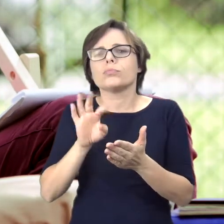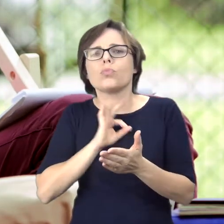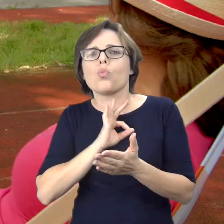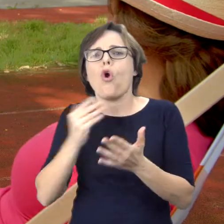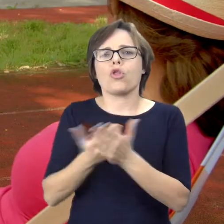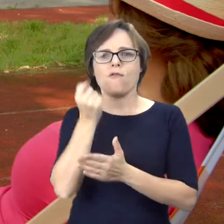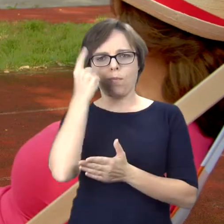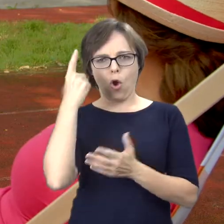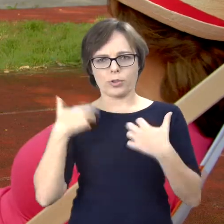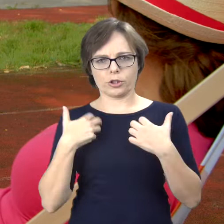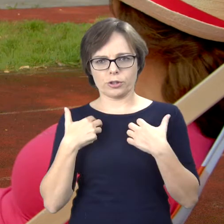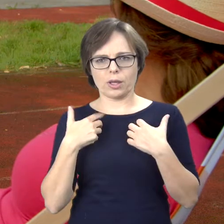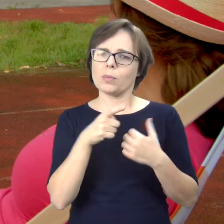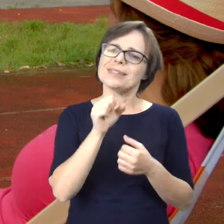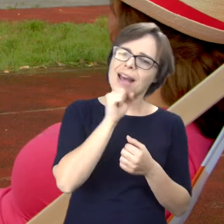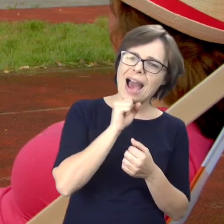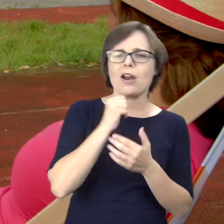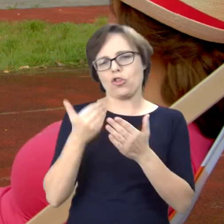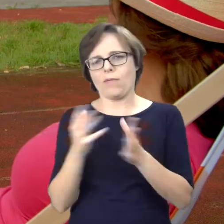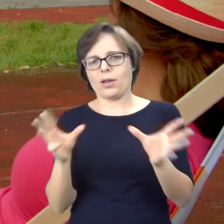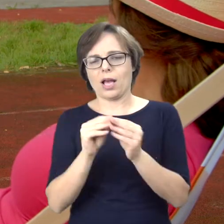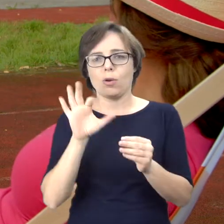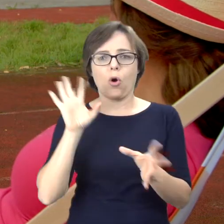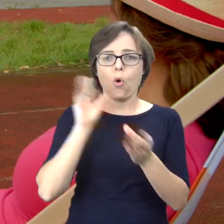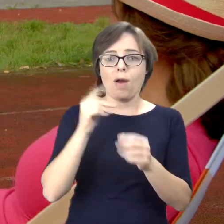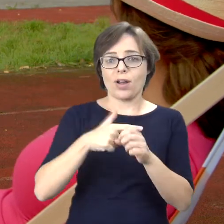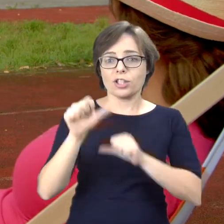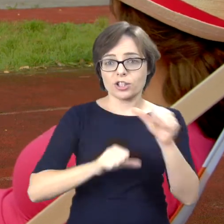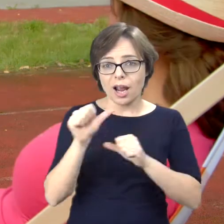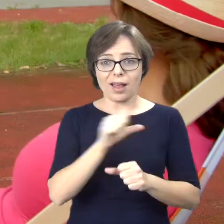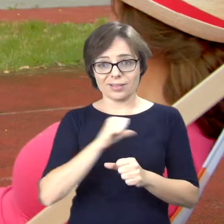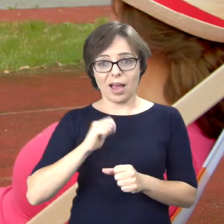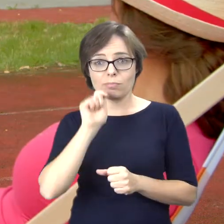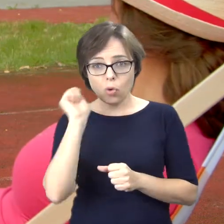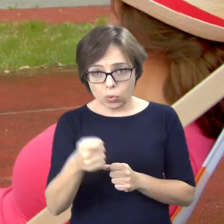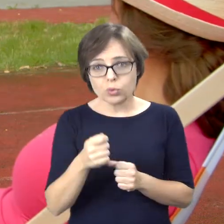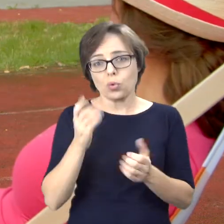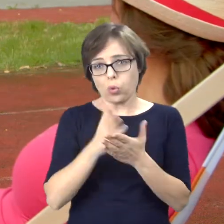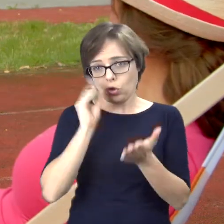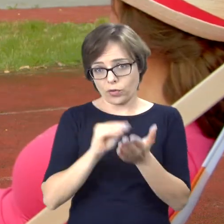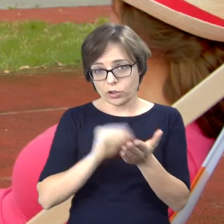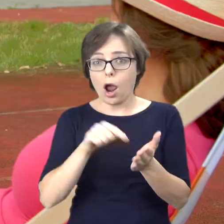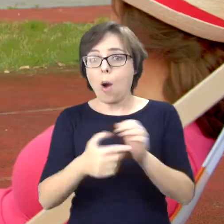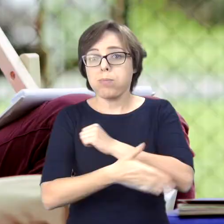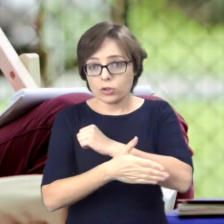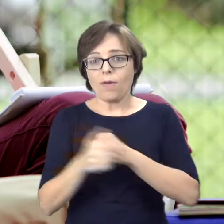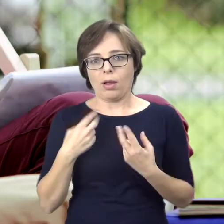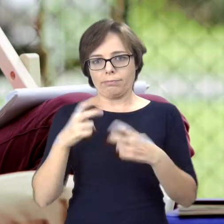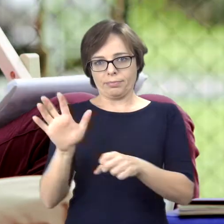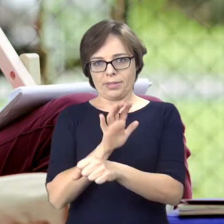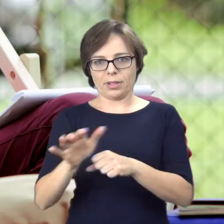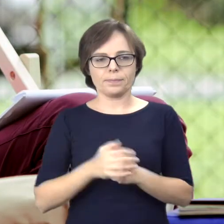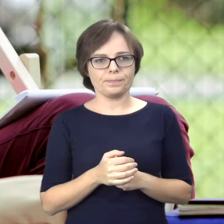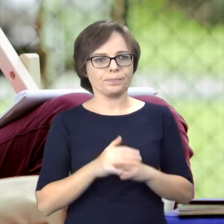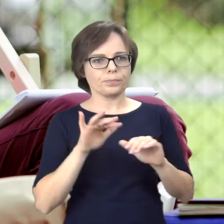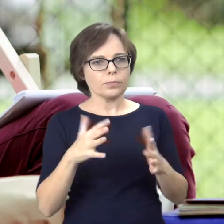życie, starym nowym, bo ja to wiesz, od 20 lat jak jeździsz samodzielnie, no to masz jakieś doświadczenie. I na tej bazie tego doświadczenia zbudowałem właśnie biznes. No właśnie, ty